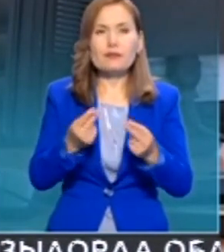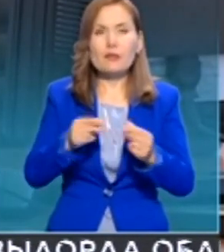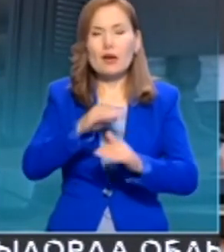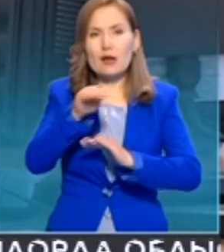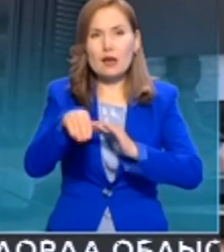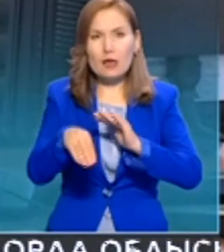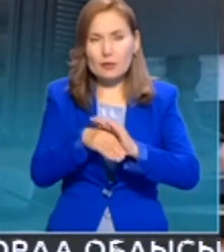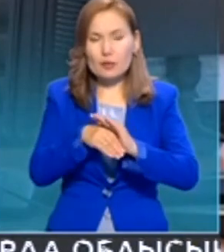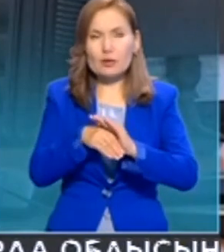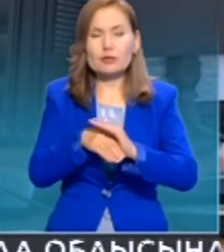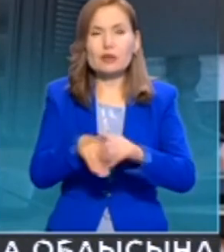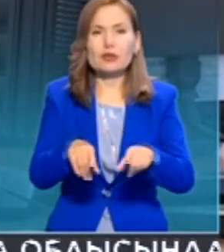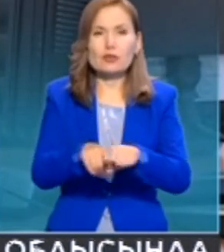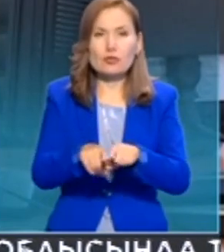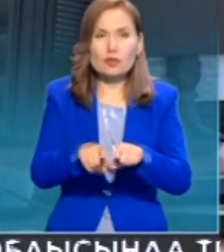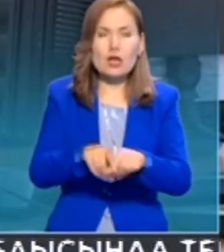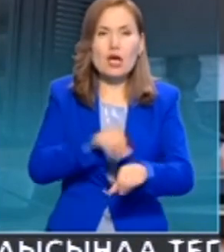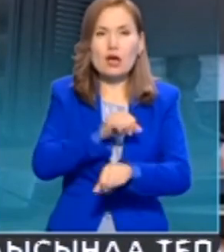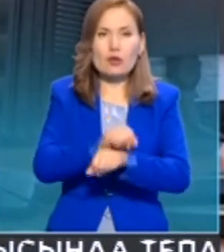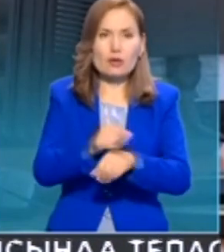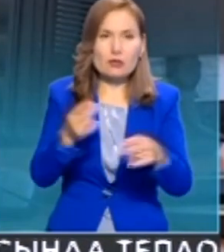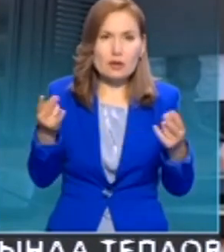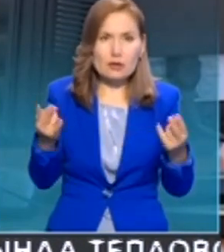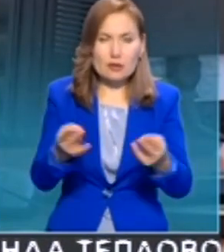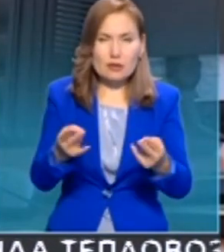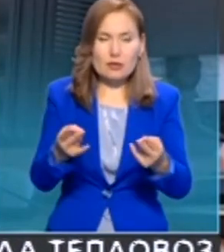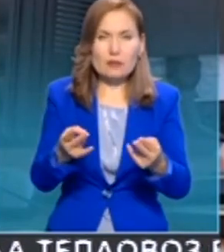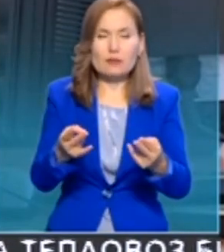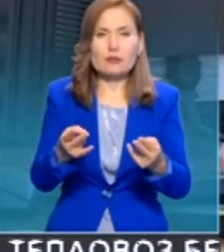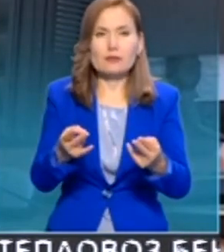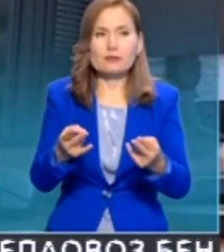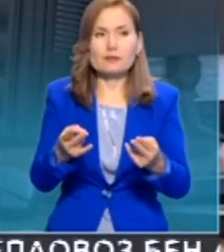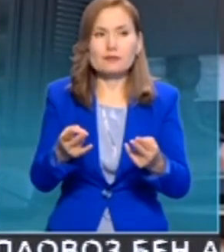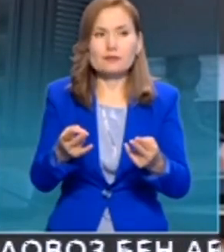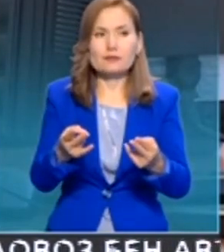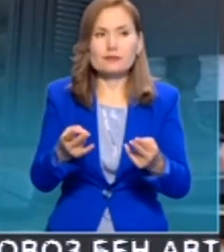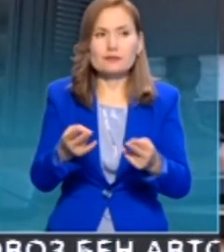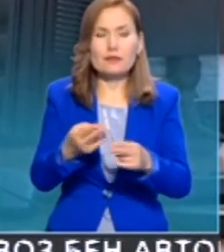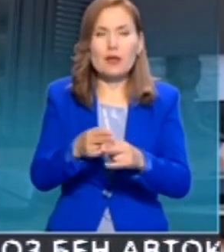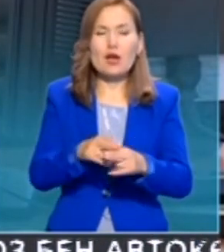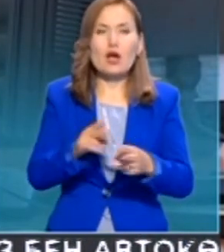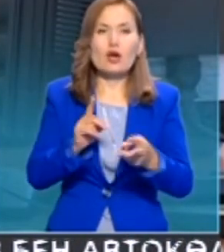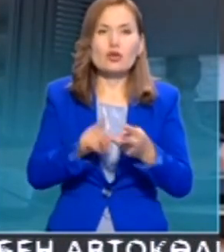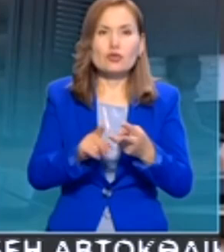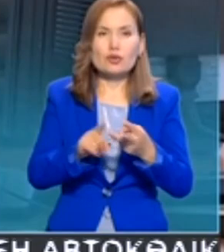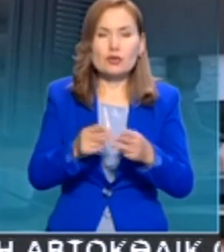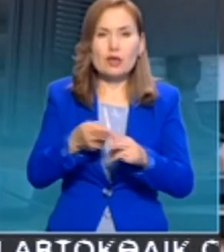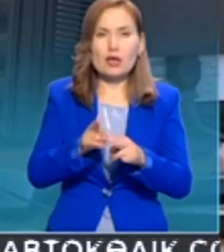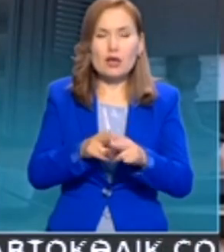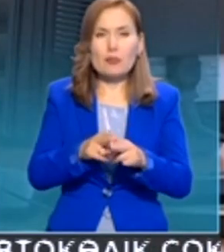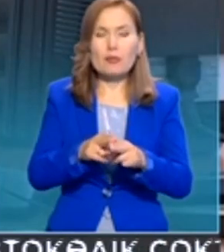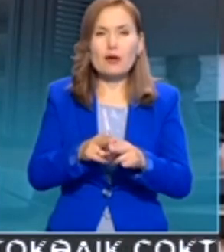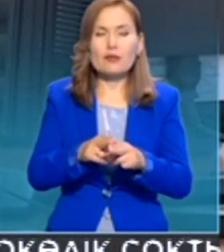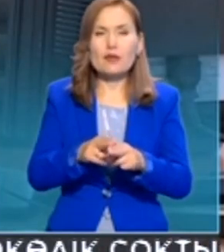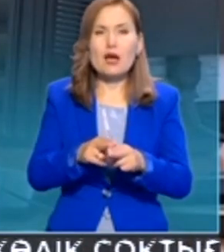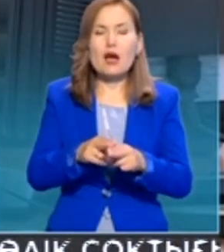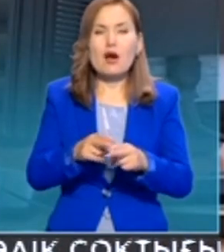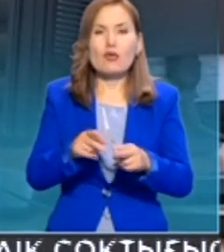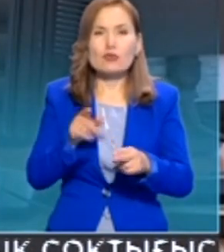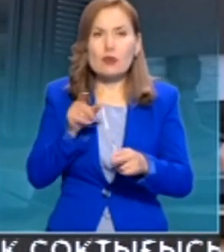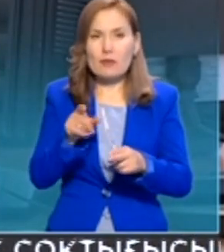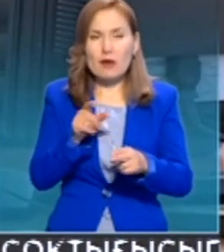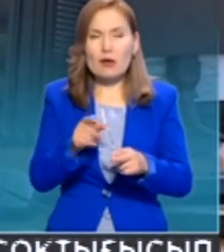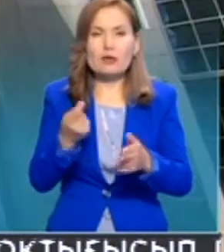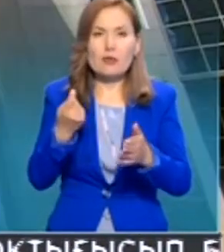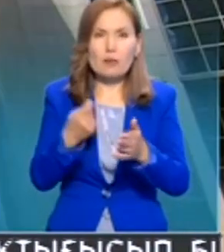коррупцияға, бір сыбайластыққа жол бермеу мәселелері. Үшіншіден есеп шоттарды бұғаттауға